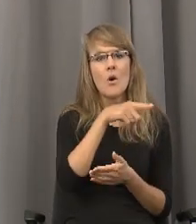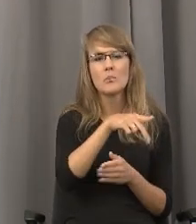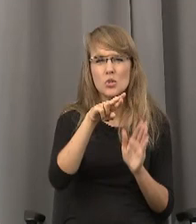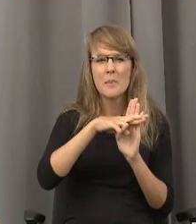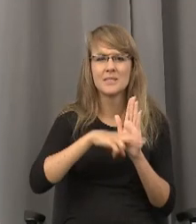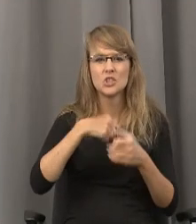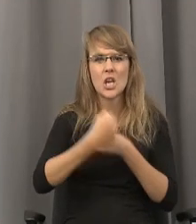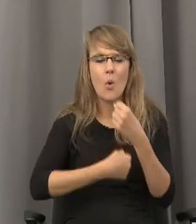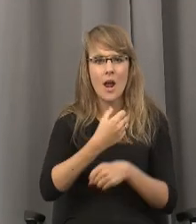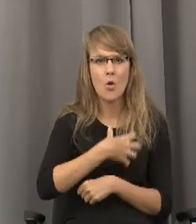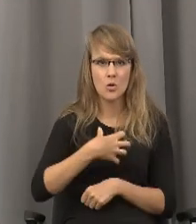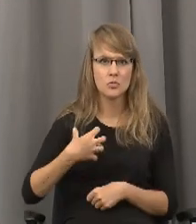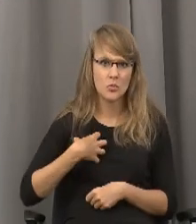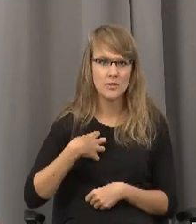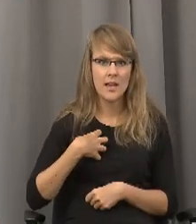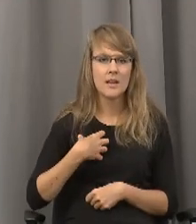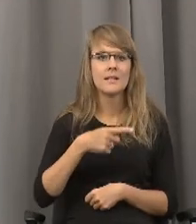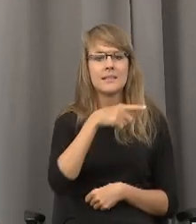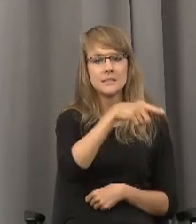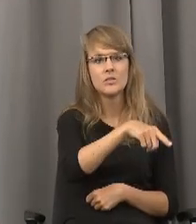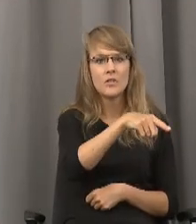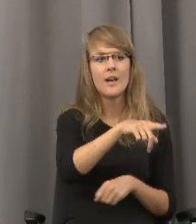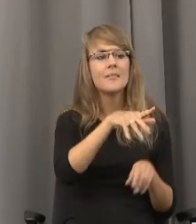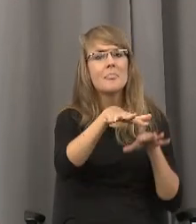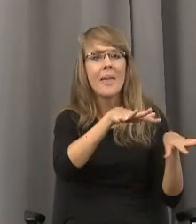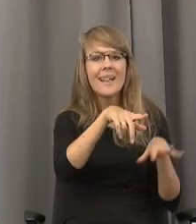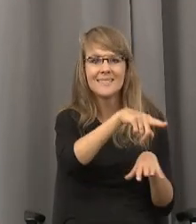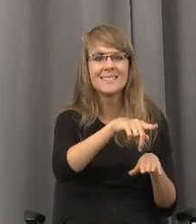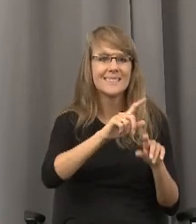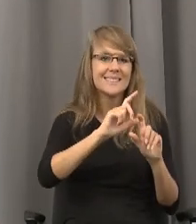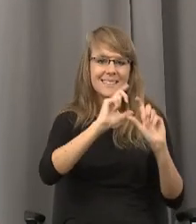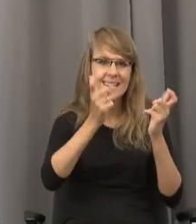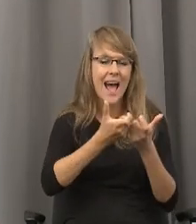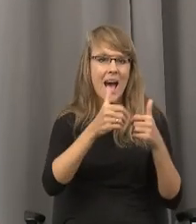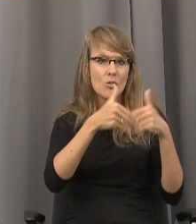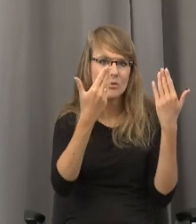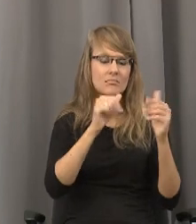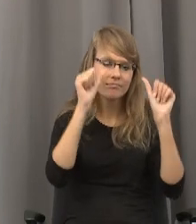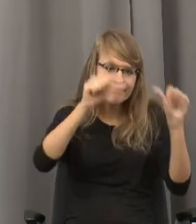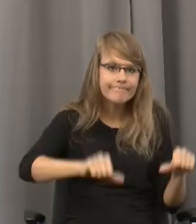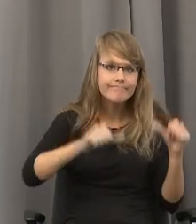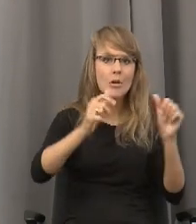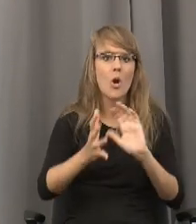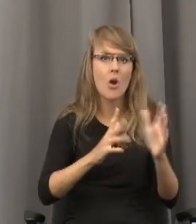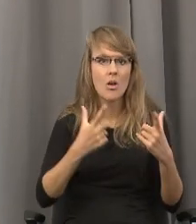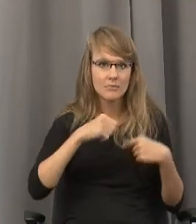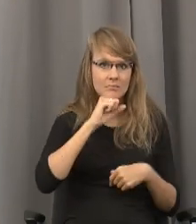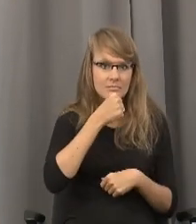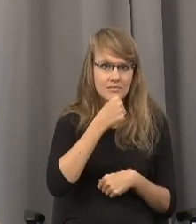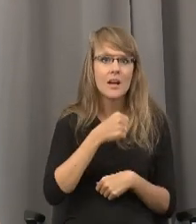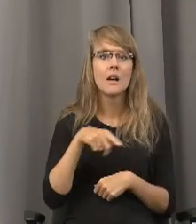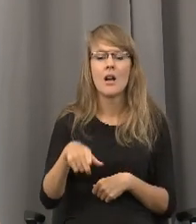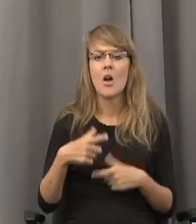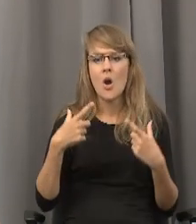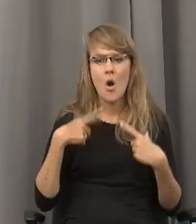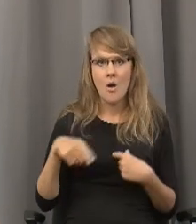działalności gospodarczej placówki sprawujące całodobową opiekę nad osobami niepełnosprawnymi, chorymi w podeszłym wieku nie są podmiotami